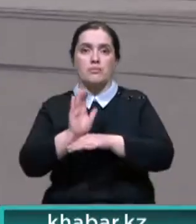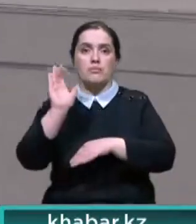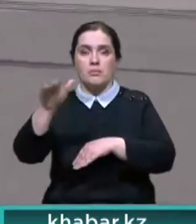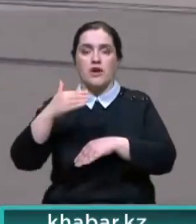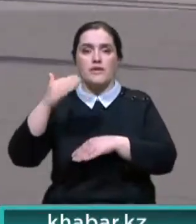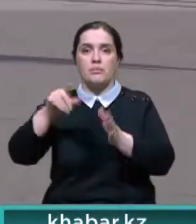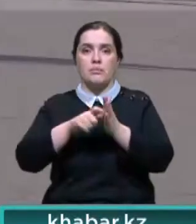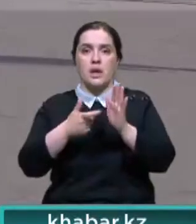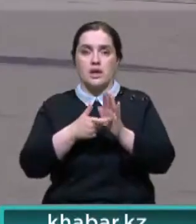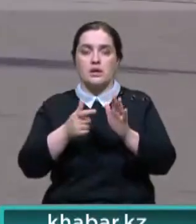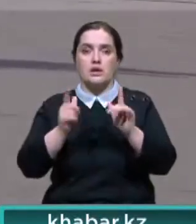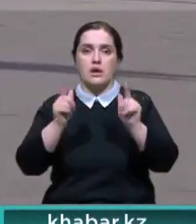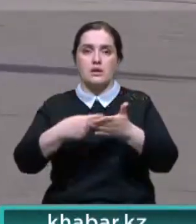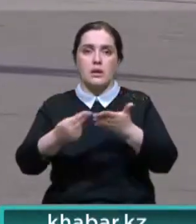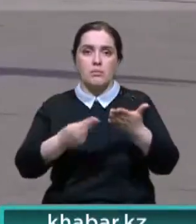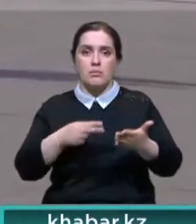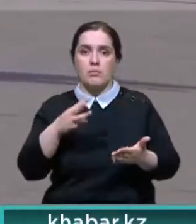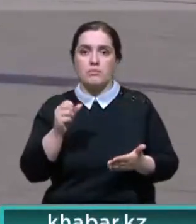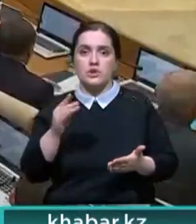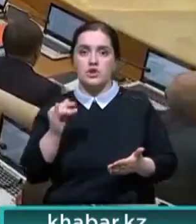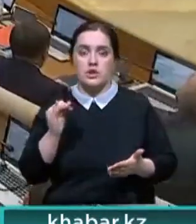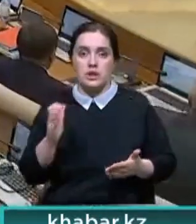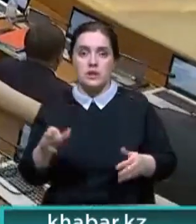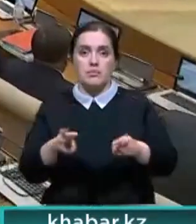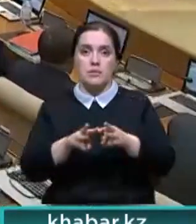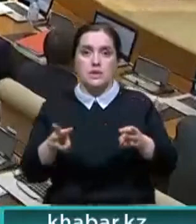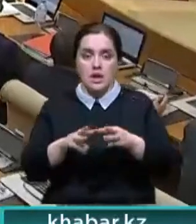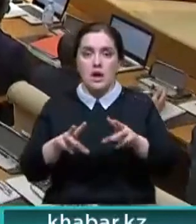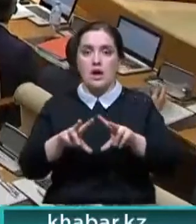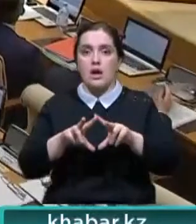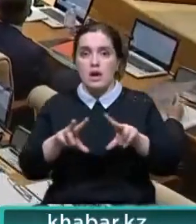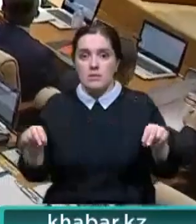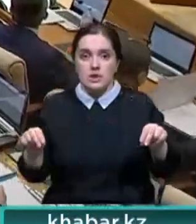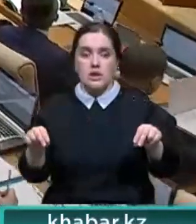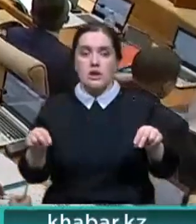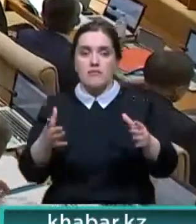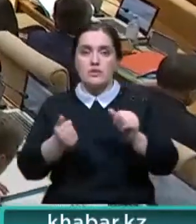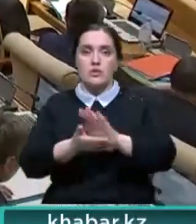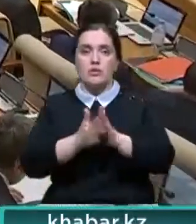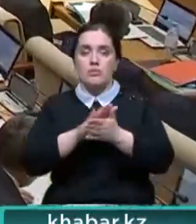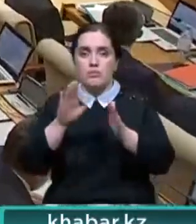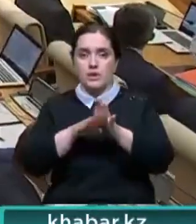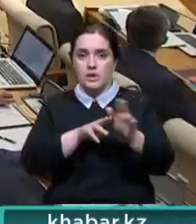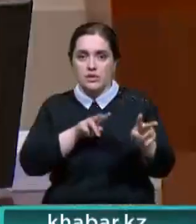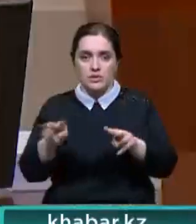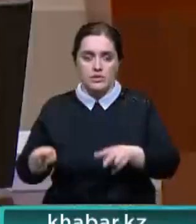Верхнюю палату после одобрения Мажилиса. Маулен Ашимбаев отметил, что правительство неоднократно обещало взять ситуацию под